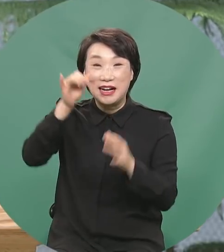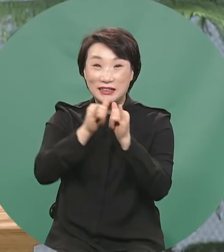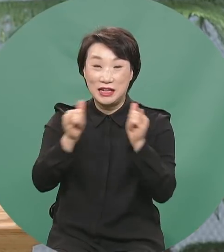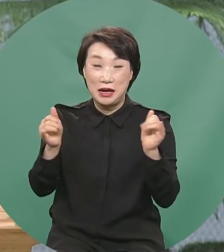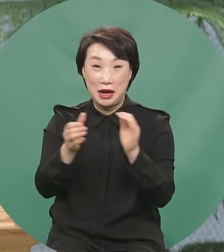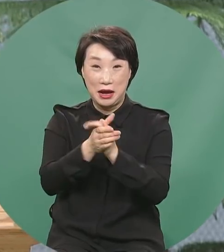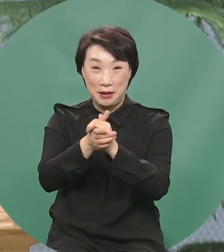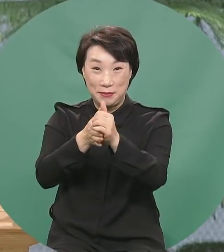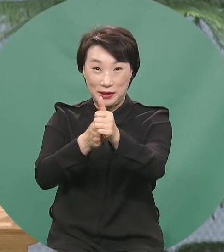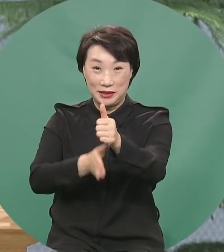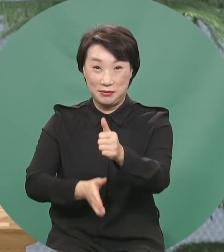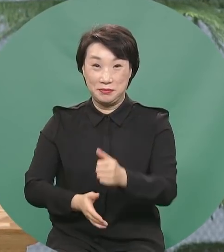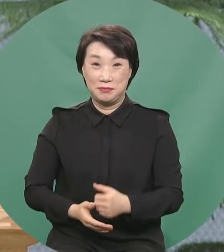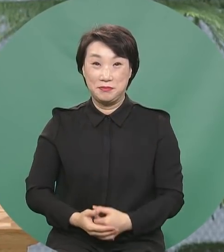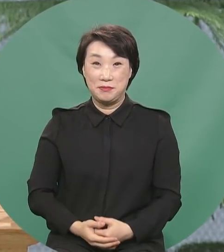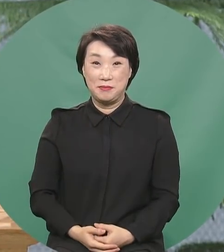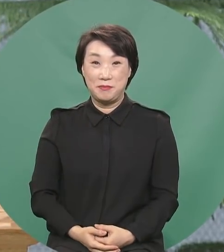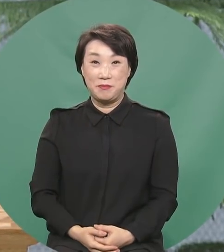아멘 합시다.